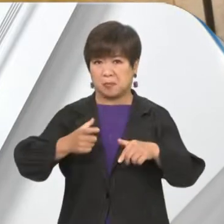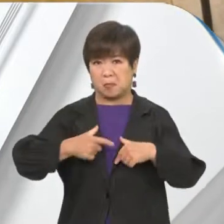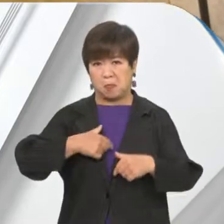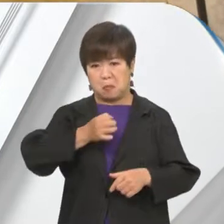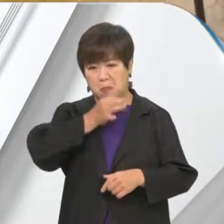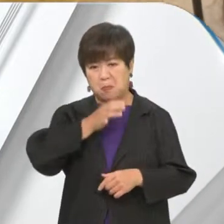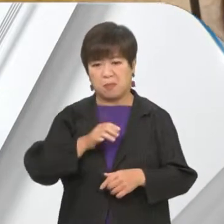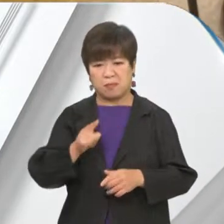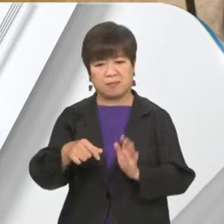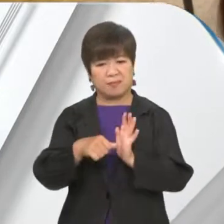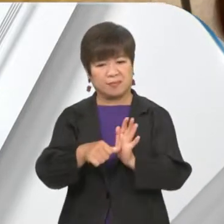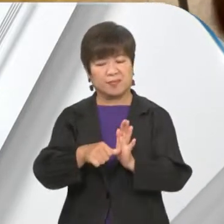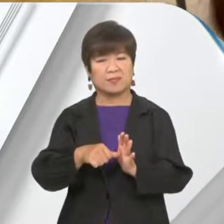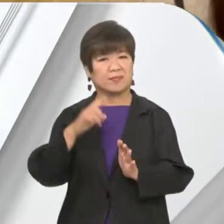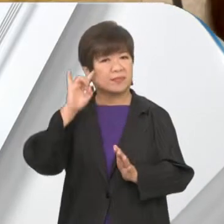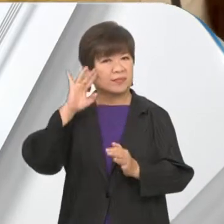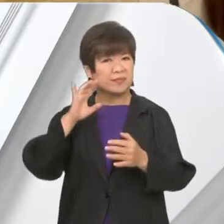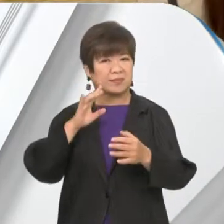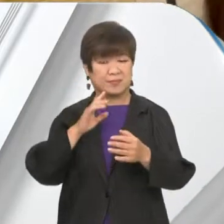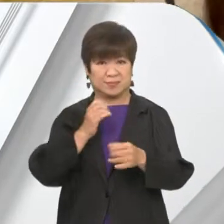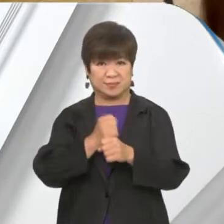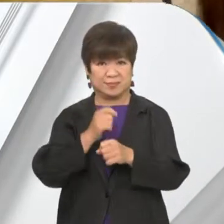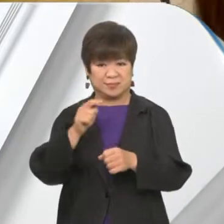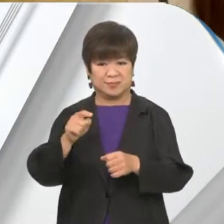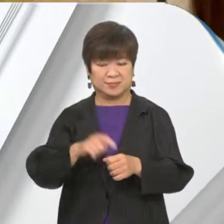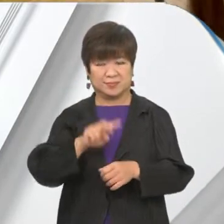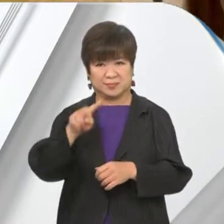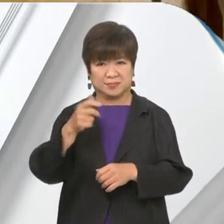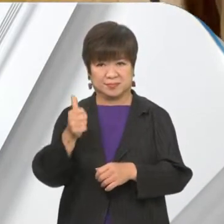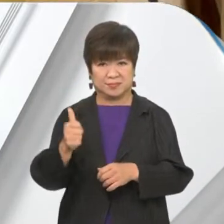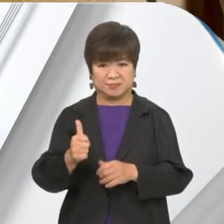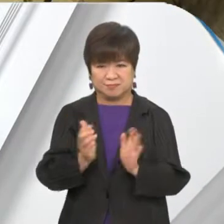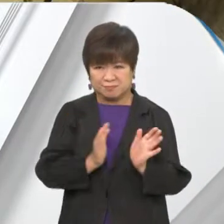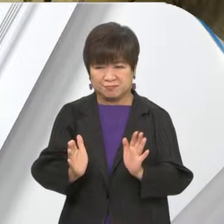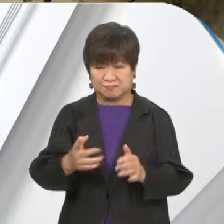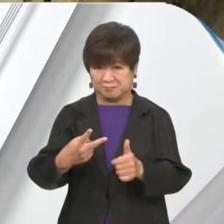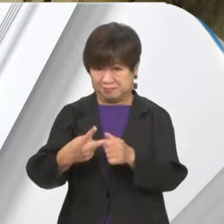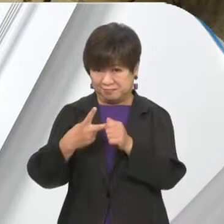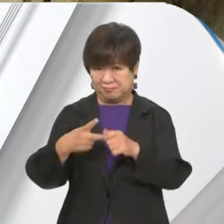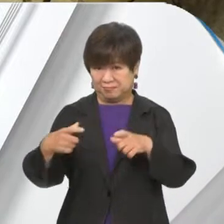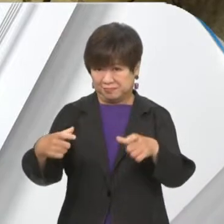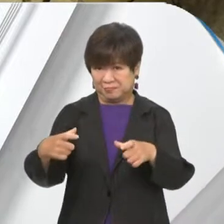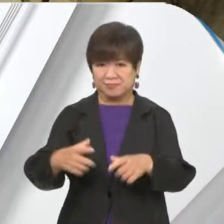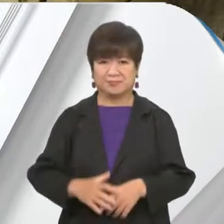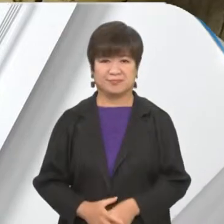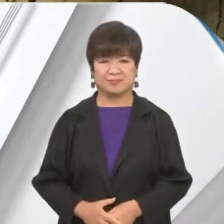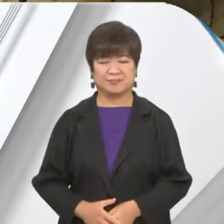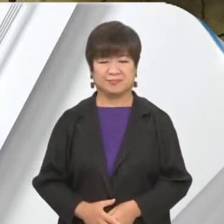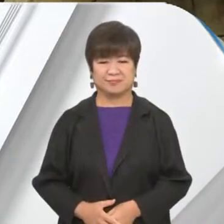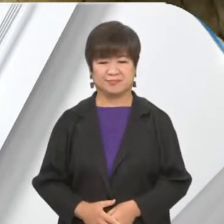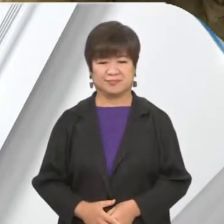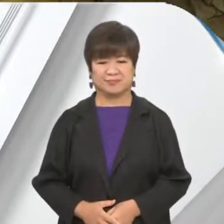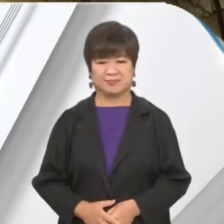音乐创作人客家歌手刘小希当头准备听一张。